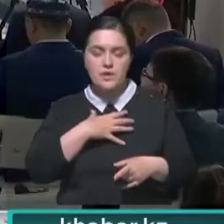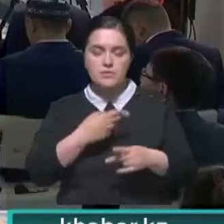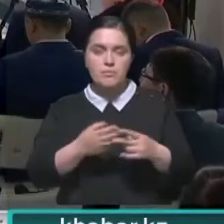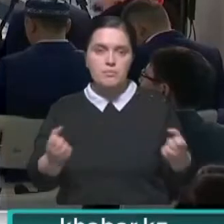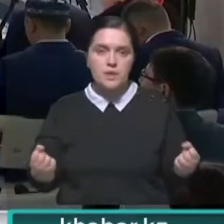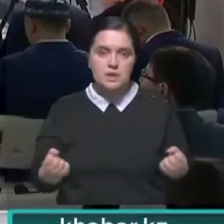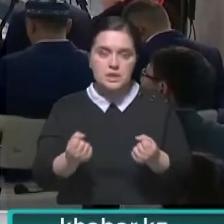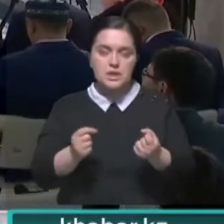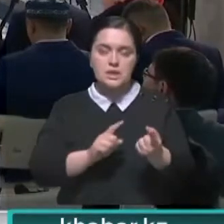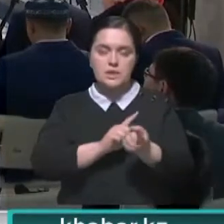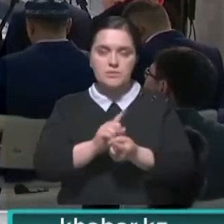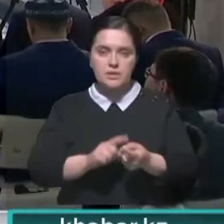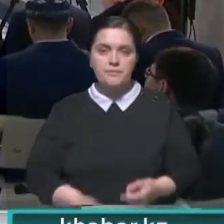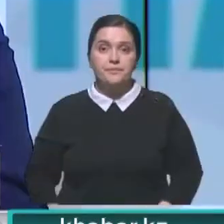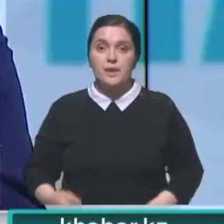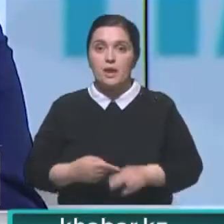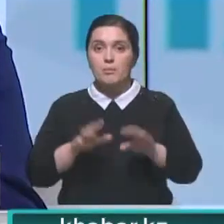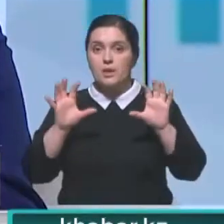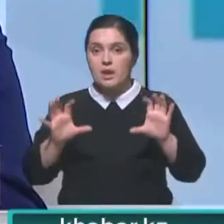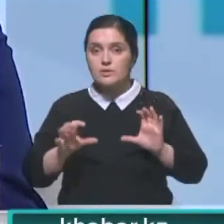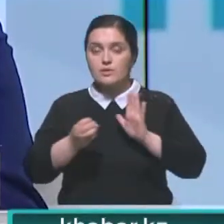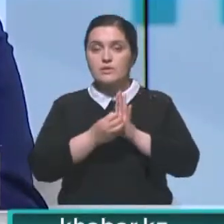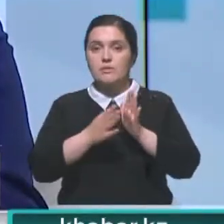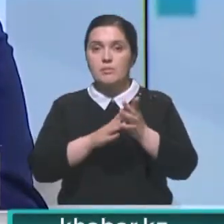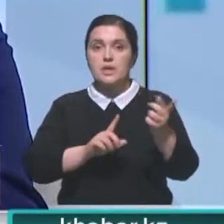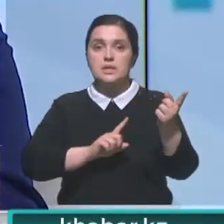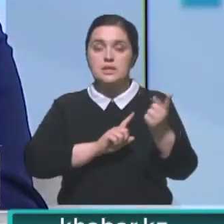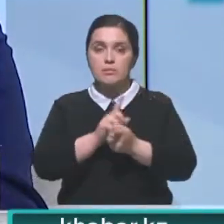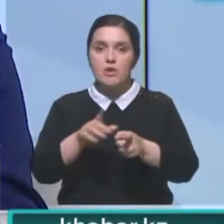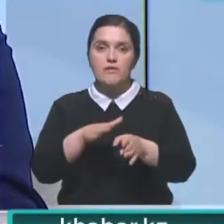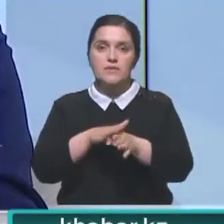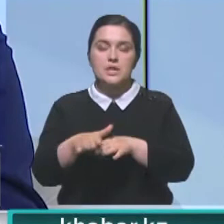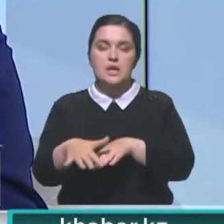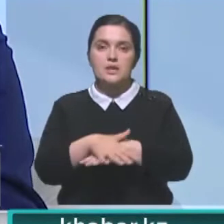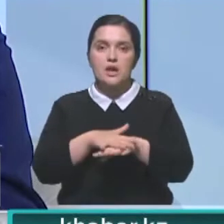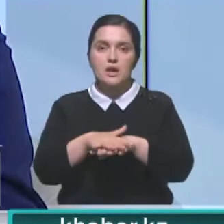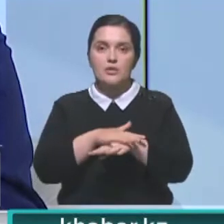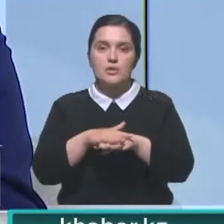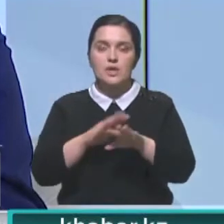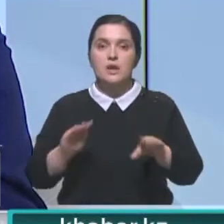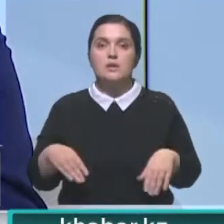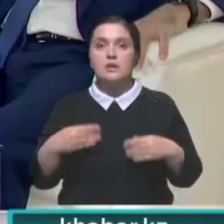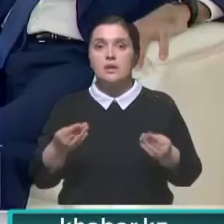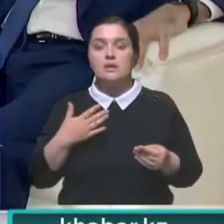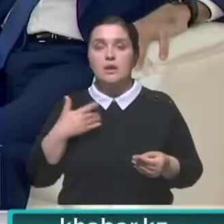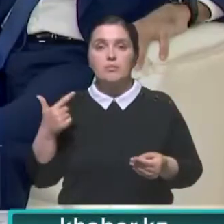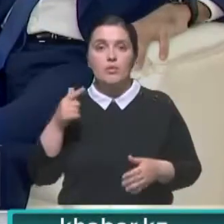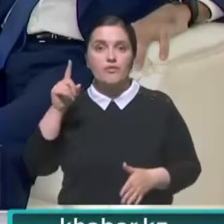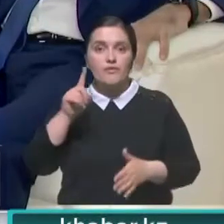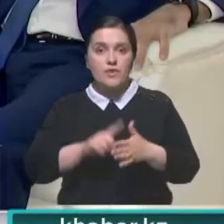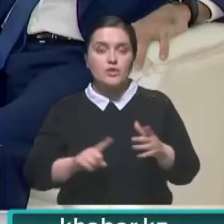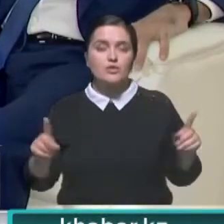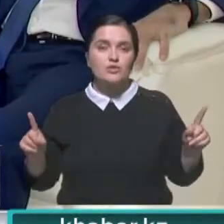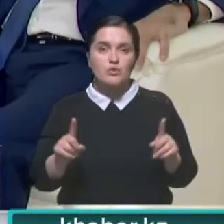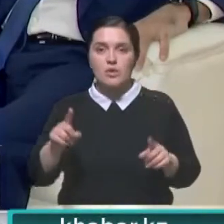изменения. Конституционная реформа и проведение всенародного референдума дали нашим гражданам веру в то, что Казахстан